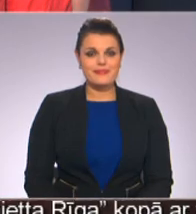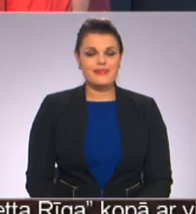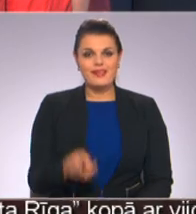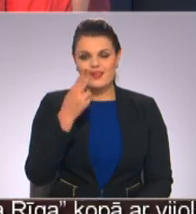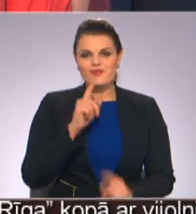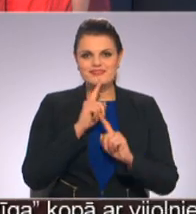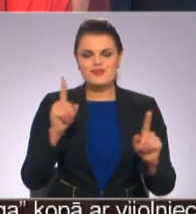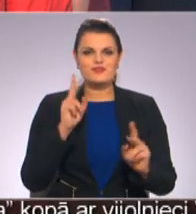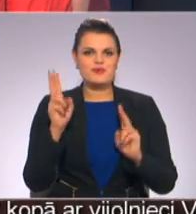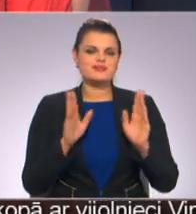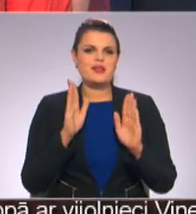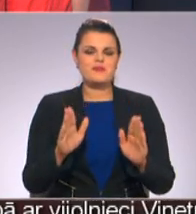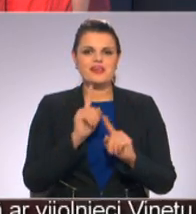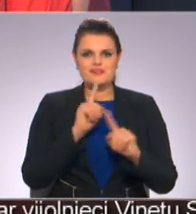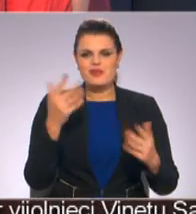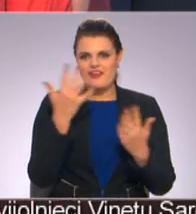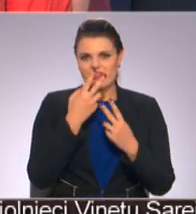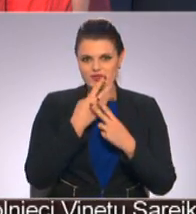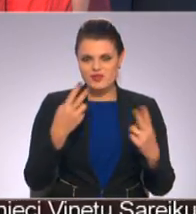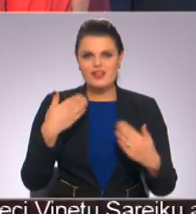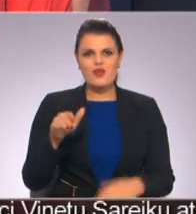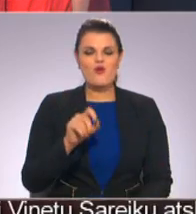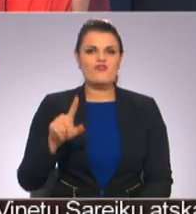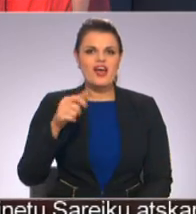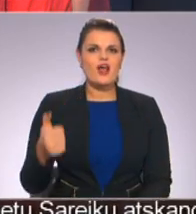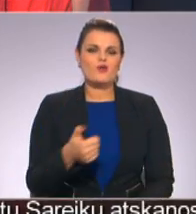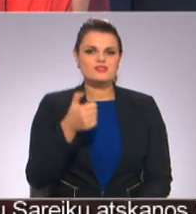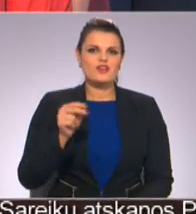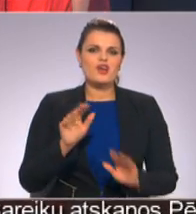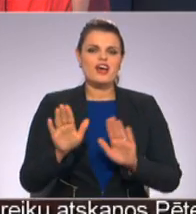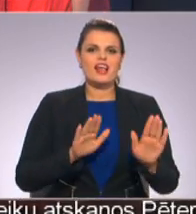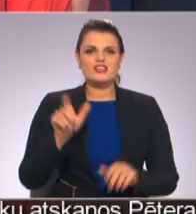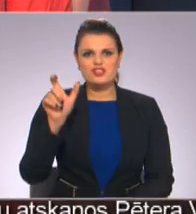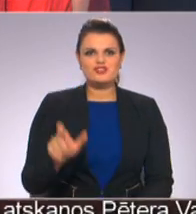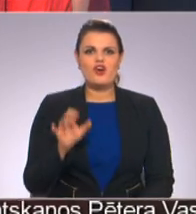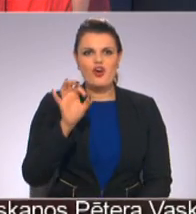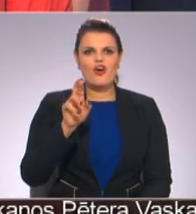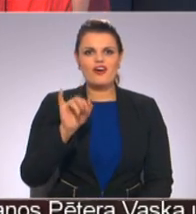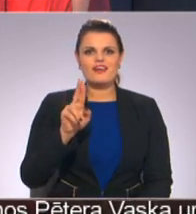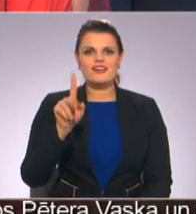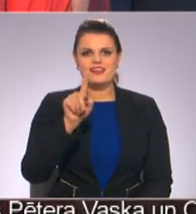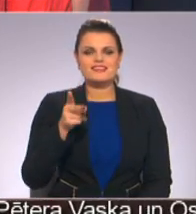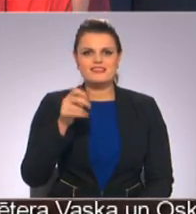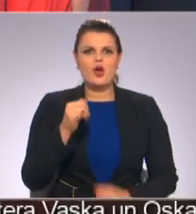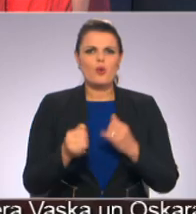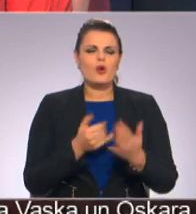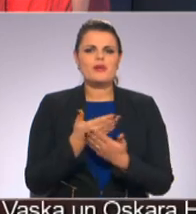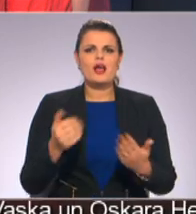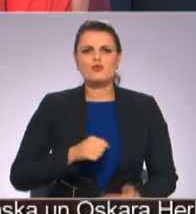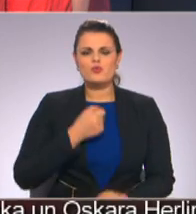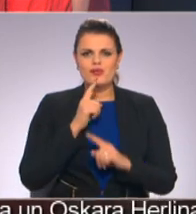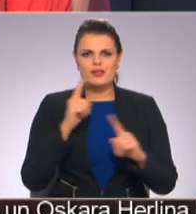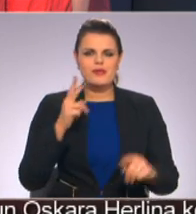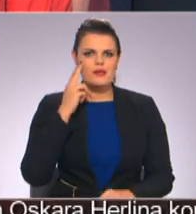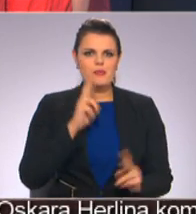no savdabīgām skaņām pie savdabīgas vizualitātes. Jau vairākus gadus režisore un horeogrāfe Simona Orinska kopj kādu grūtu un īpatnēju